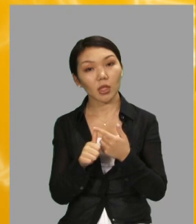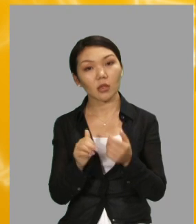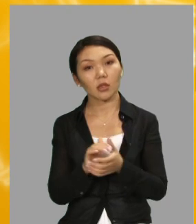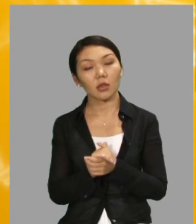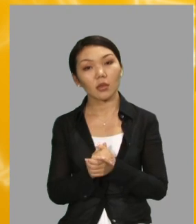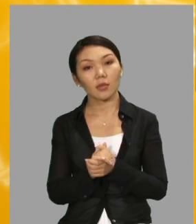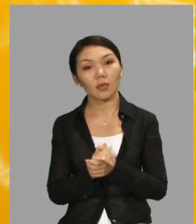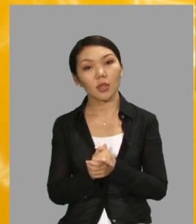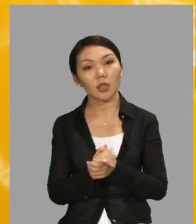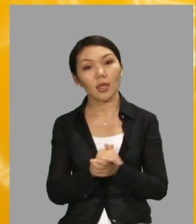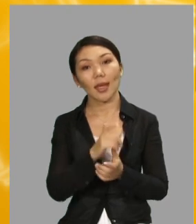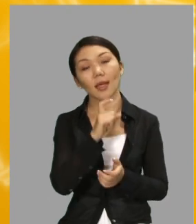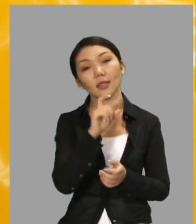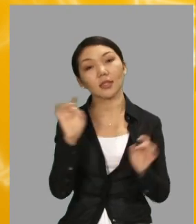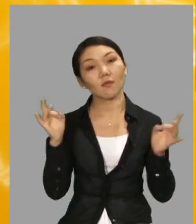Звук «Э».